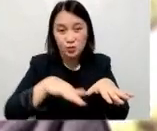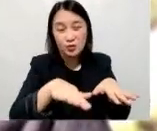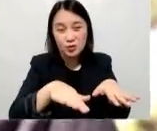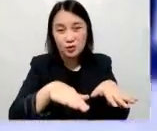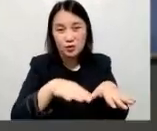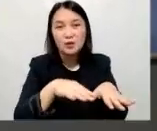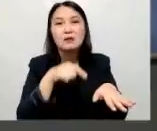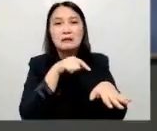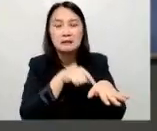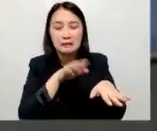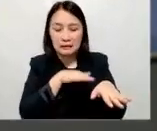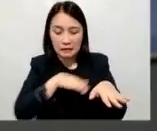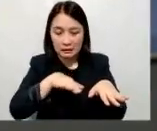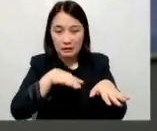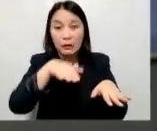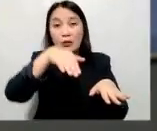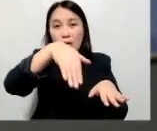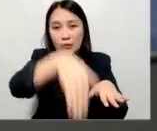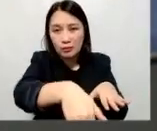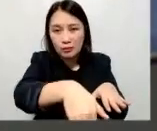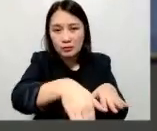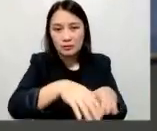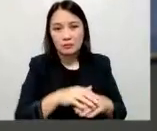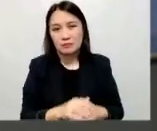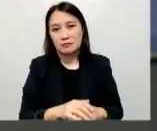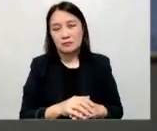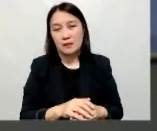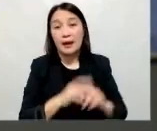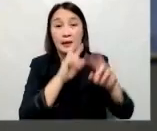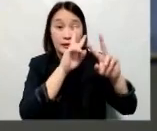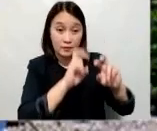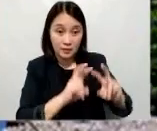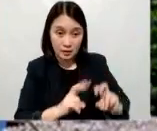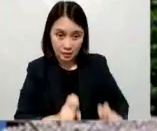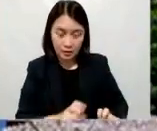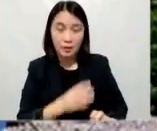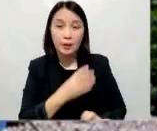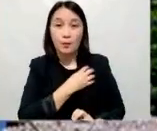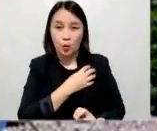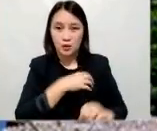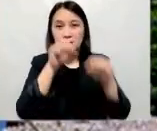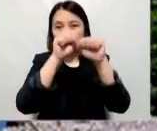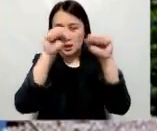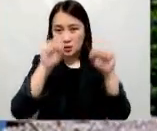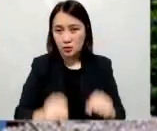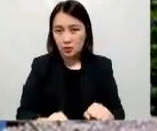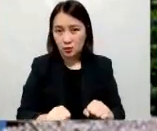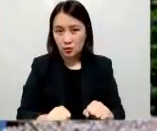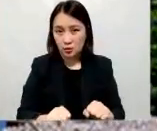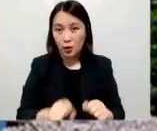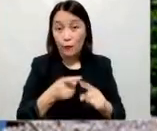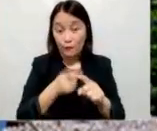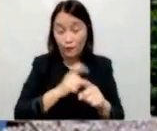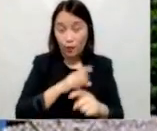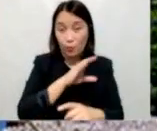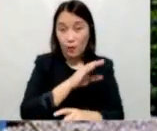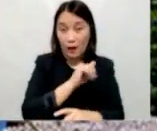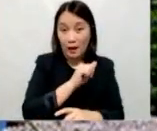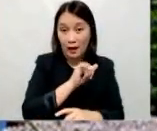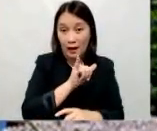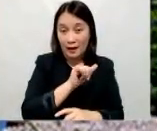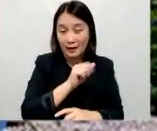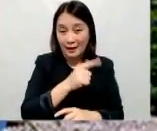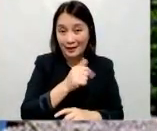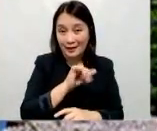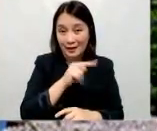dito. Sa investigasyon ng Marilog Police Station, galing ng Cagayan de Oro City, ang truck at maghahatid ng